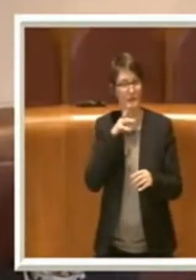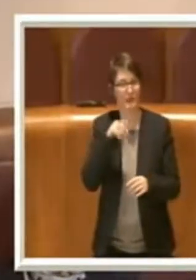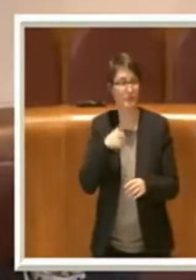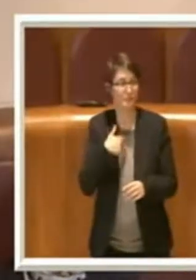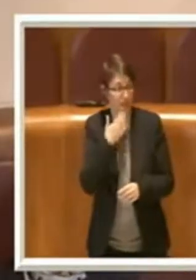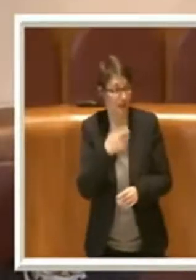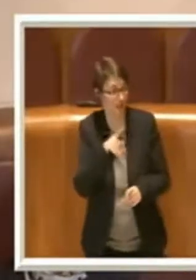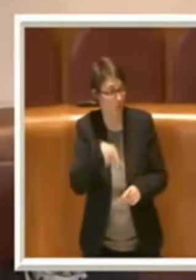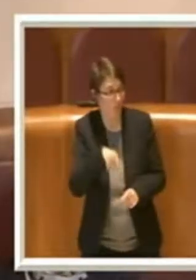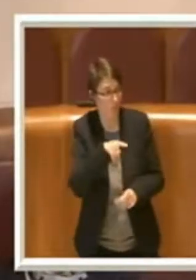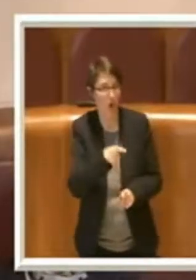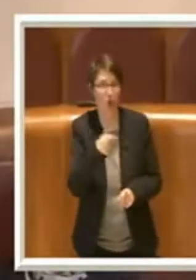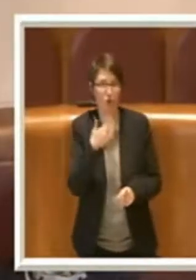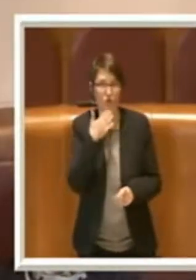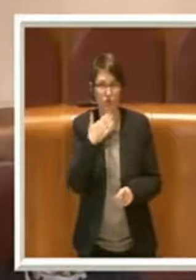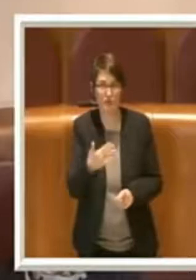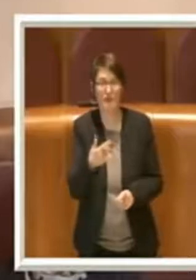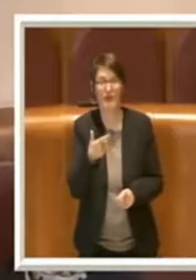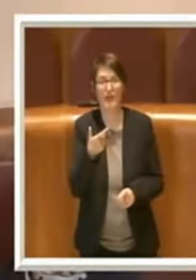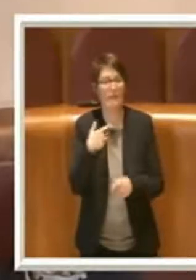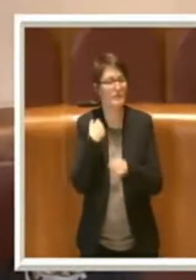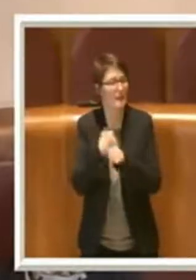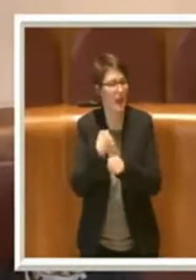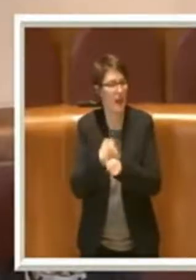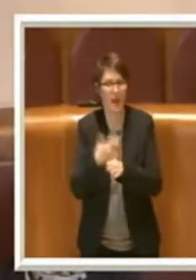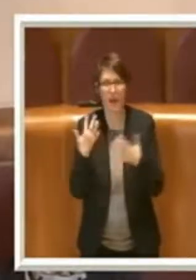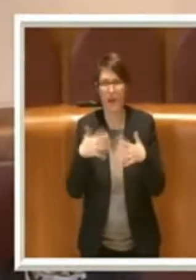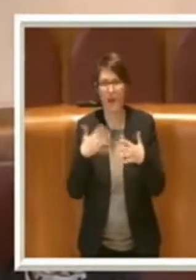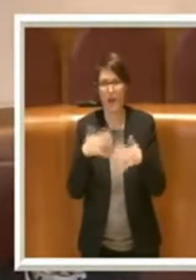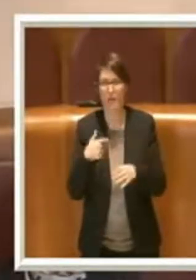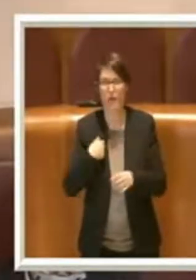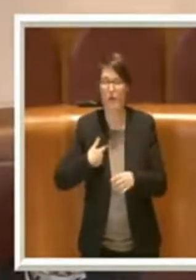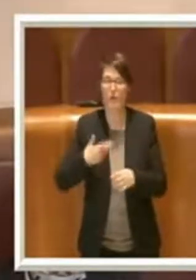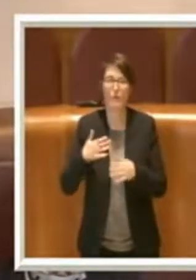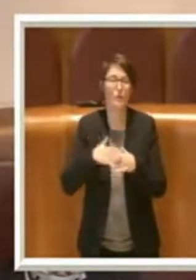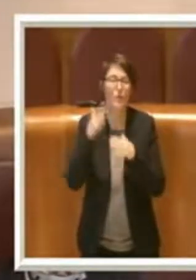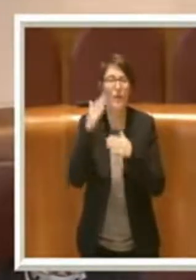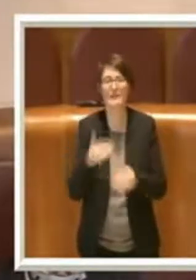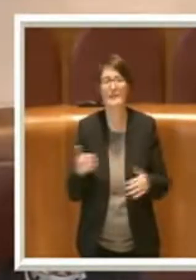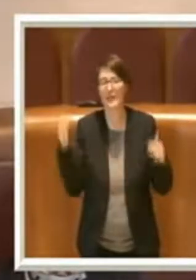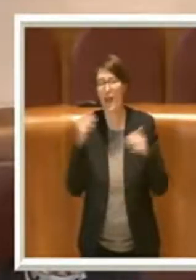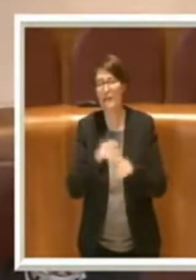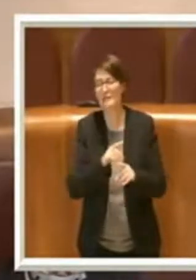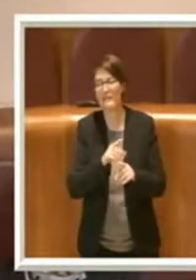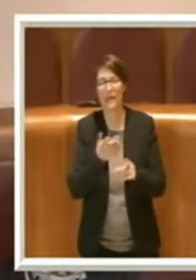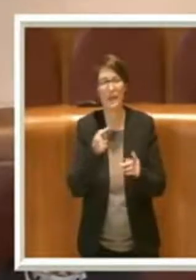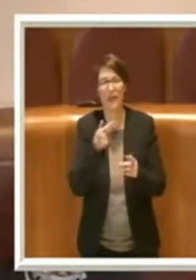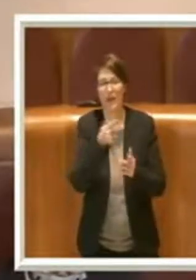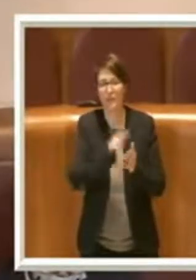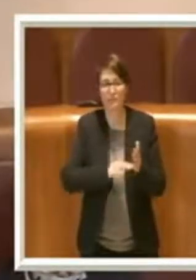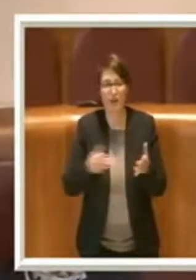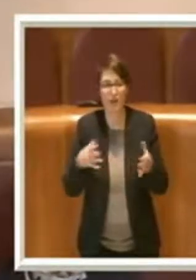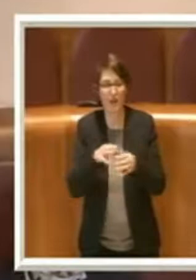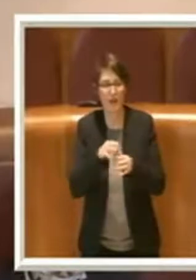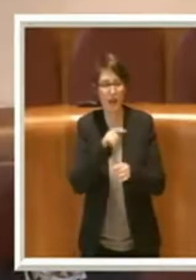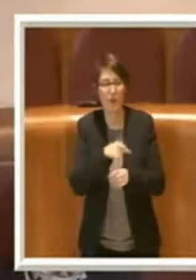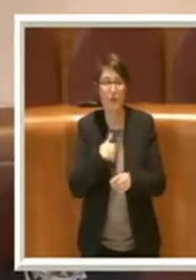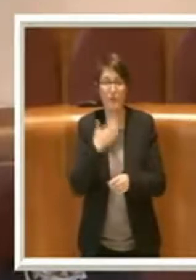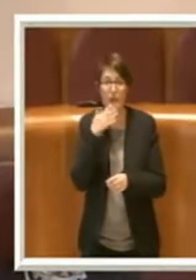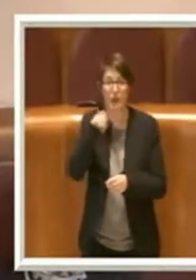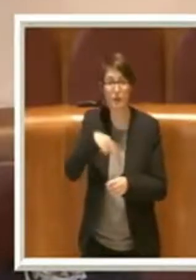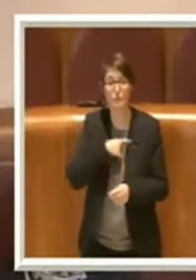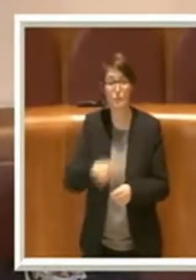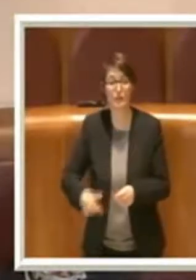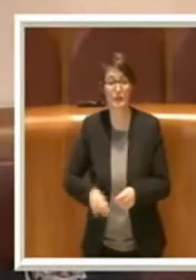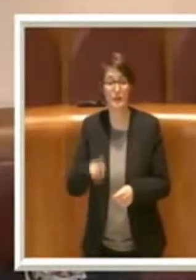ringrazio per il grandissimo lavoro speso dalla mattina alla sera su questo regolamento, ringrazio in primis ovviamente